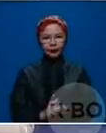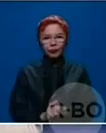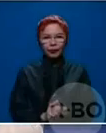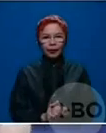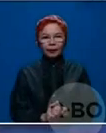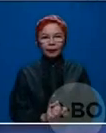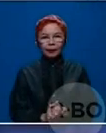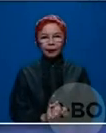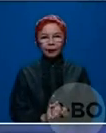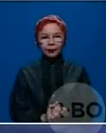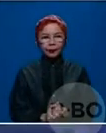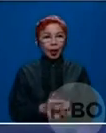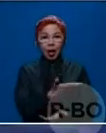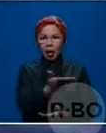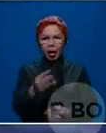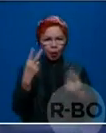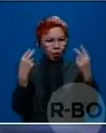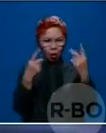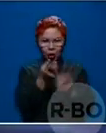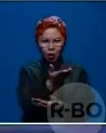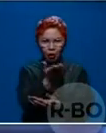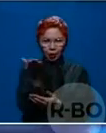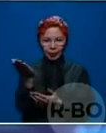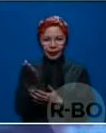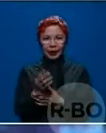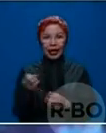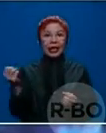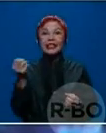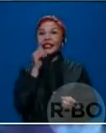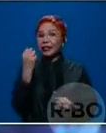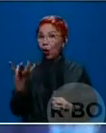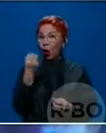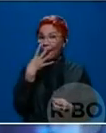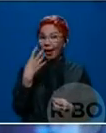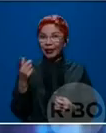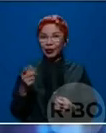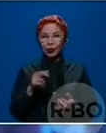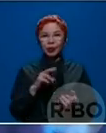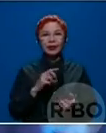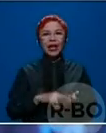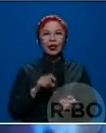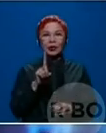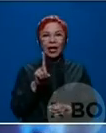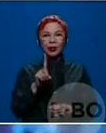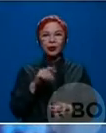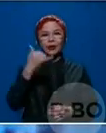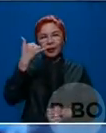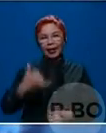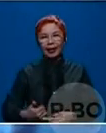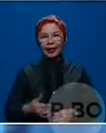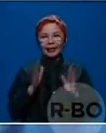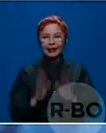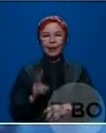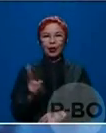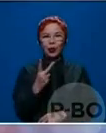kasih hadirin penonton di mana pun anda berada jawaban dari paslon satu tadi mengakhiri segmen